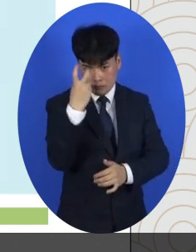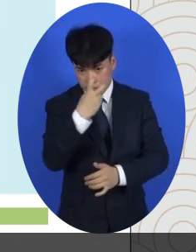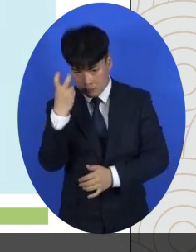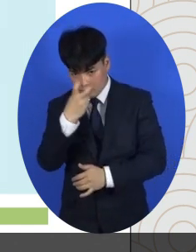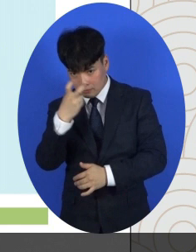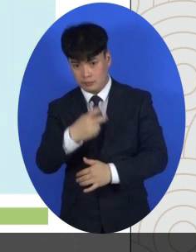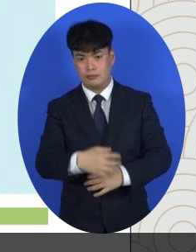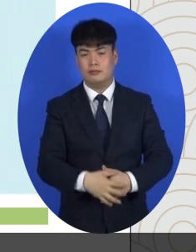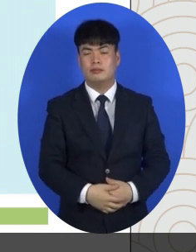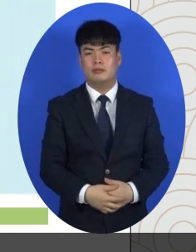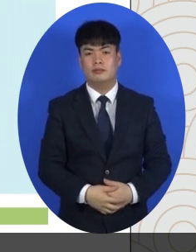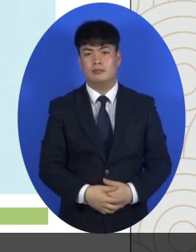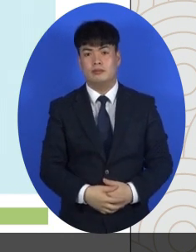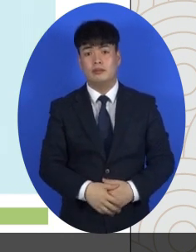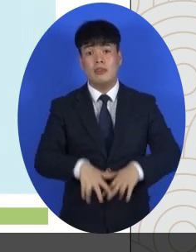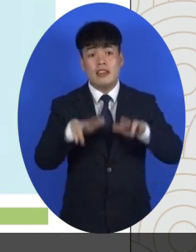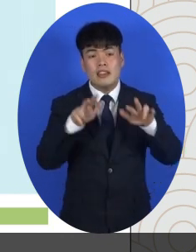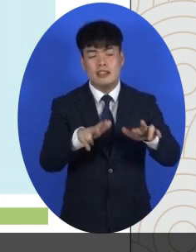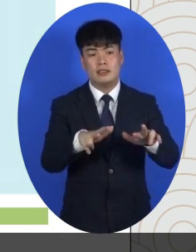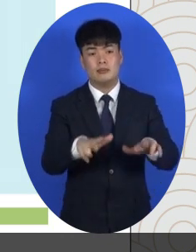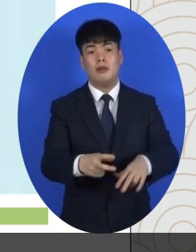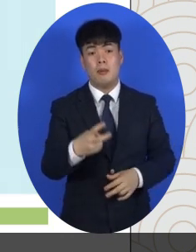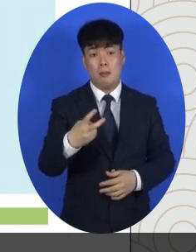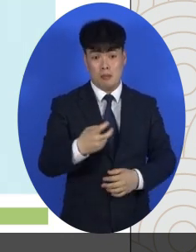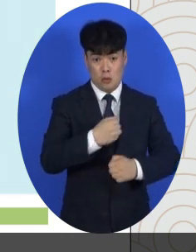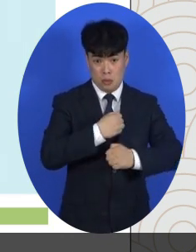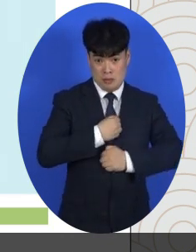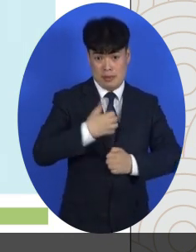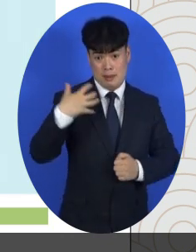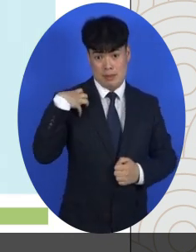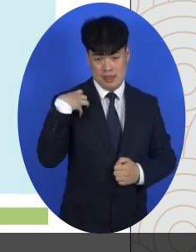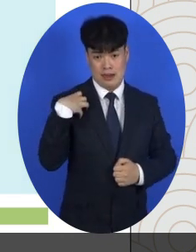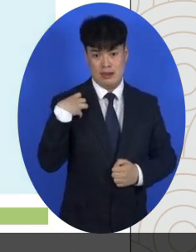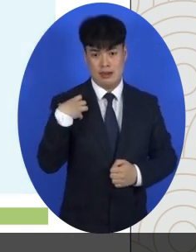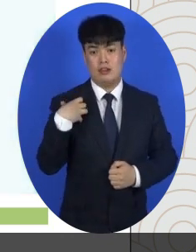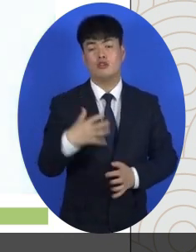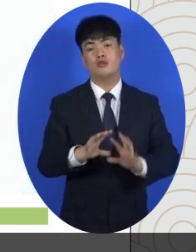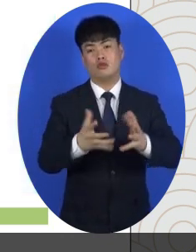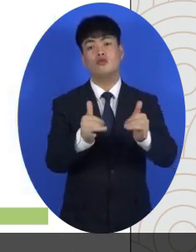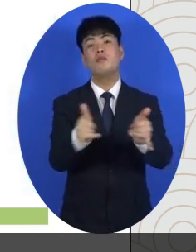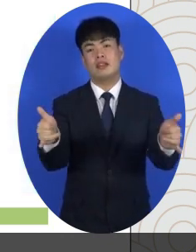국민 스스로 방역의 주체가 되는 만큼 시민 여러분의 많은 협조 바랍니다.